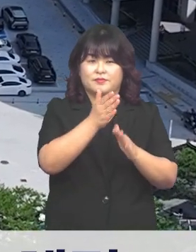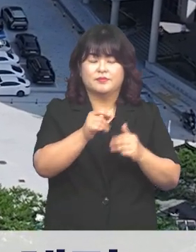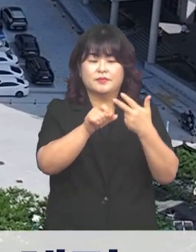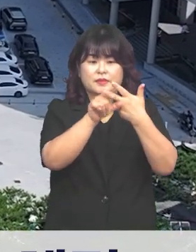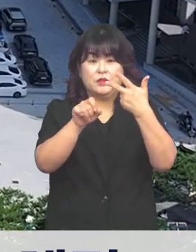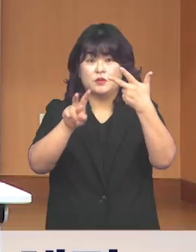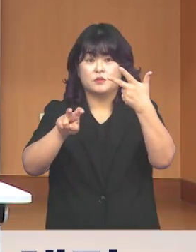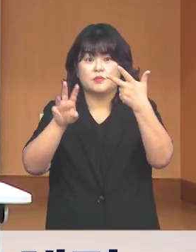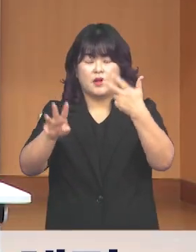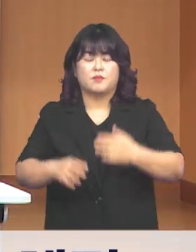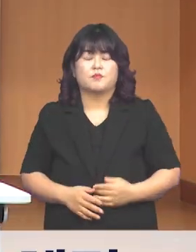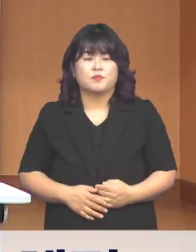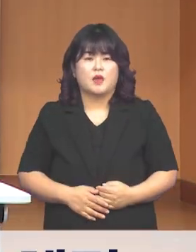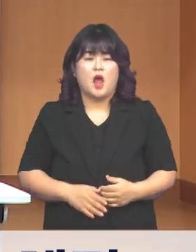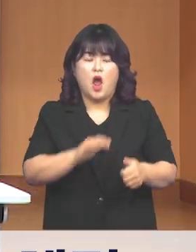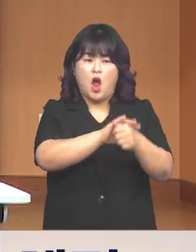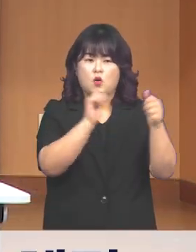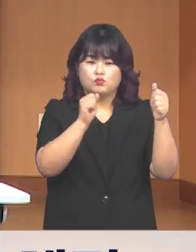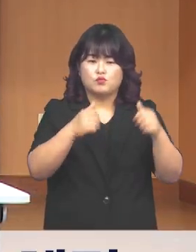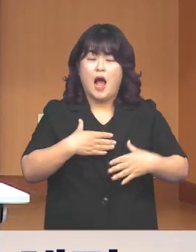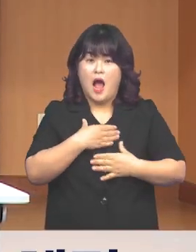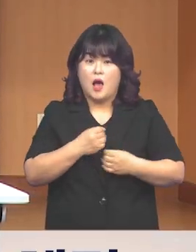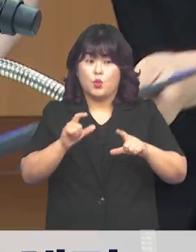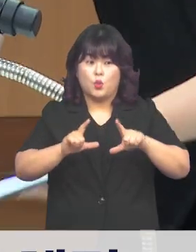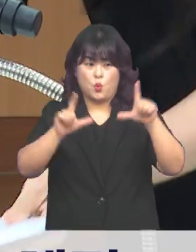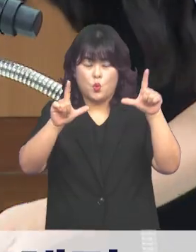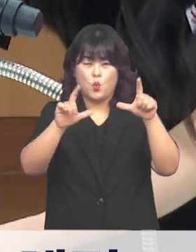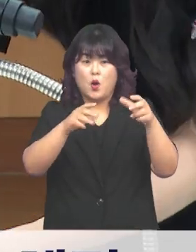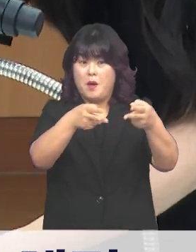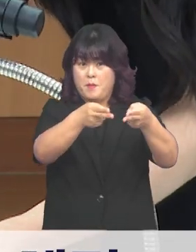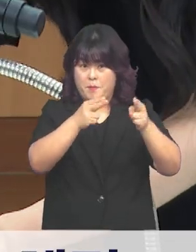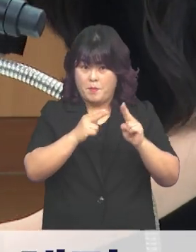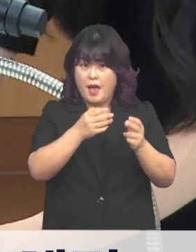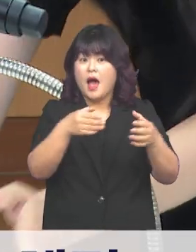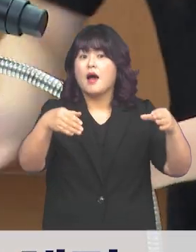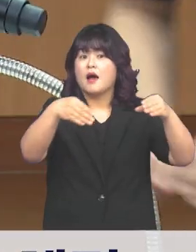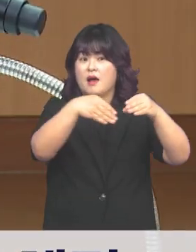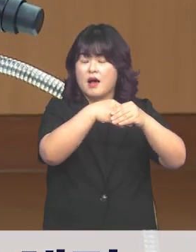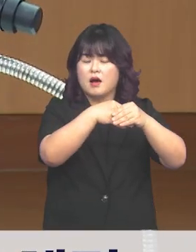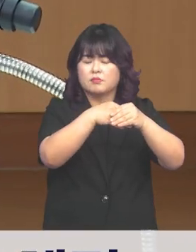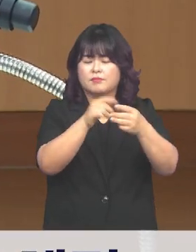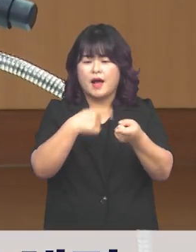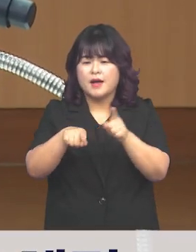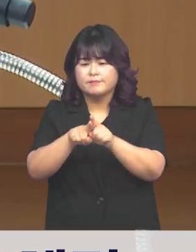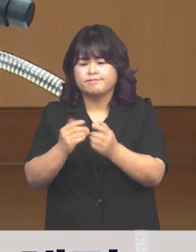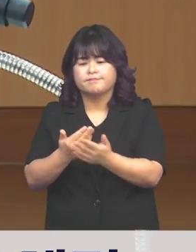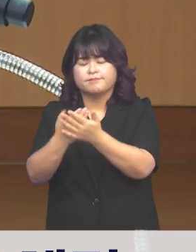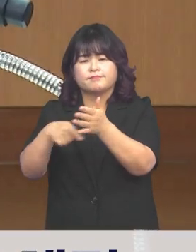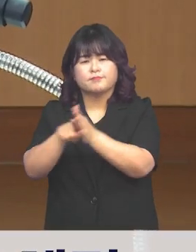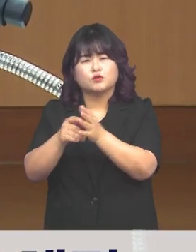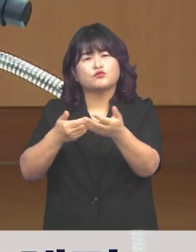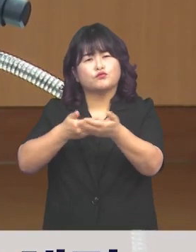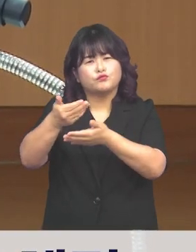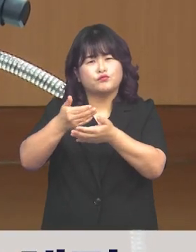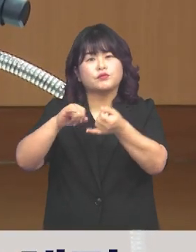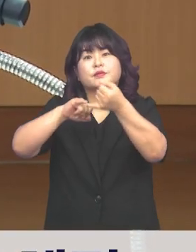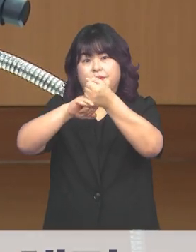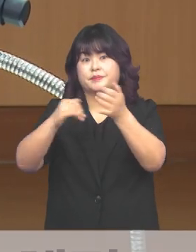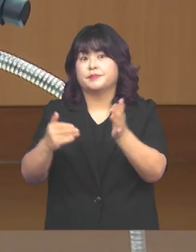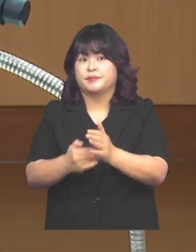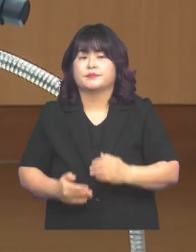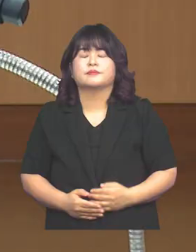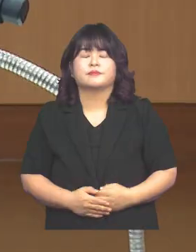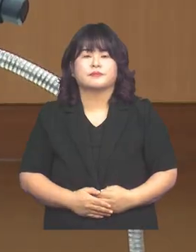특례시는 23일 경상북도 안동시와 자매 결연을 맺고 두 도시의 상생 발전을 위한 교류 협력을